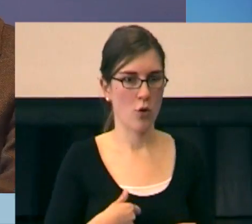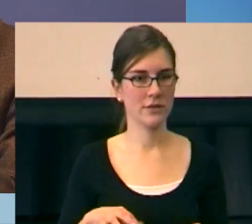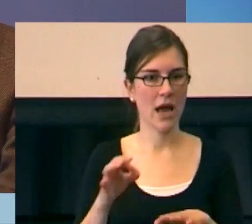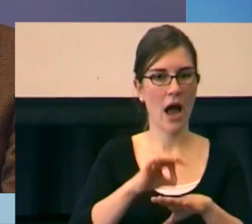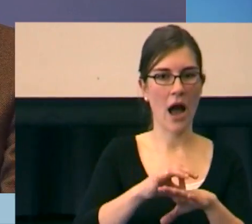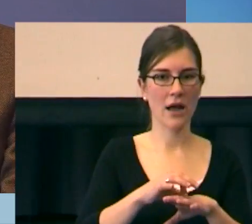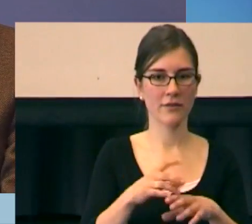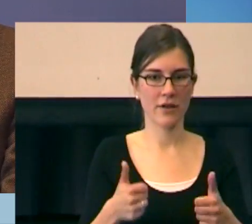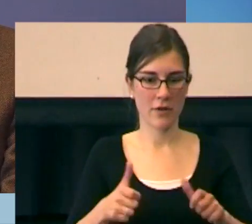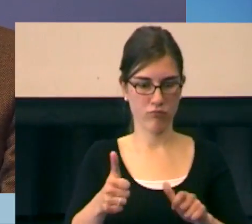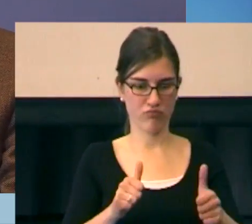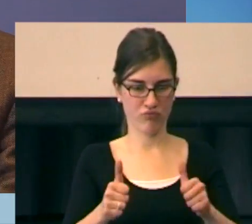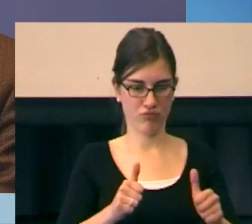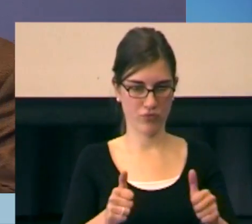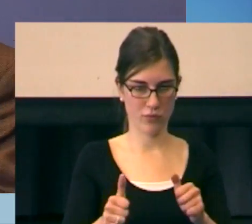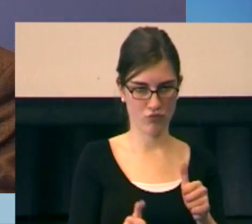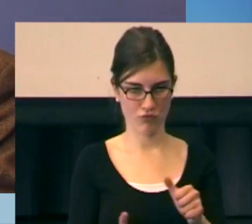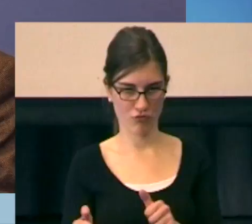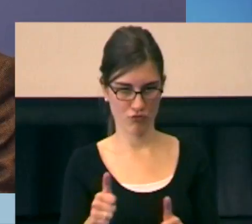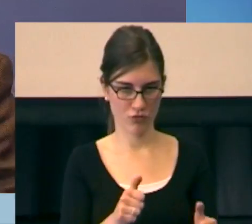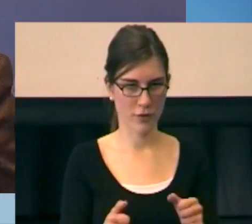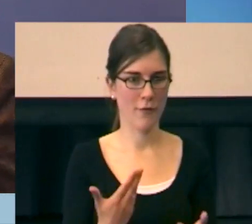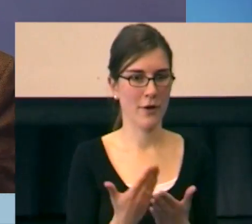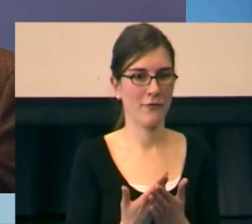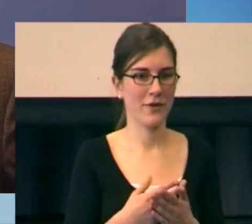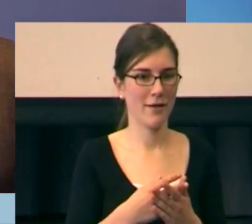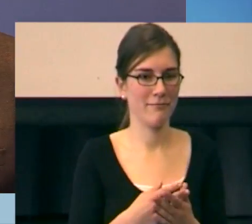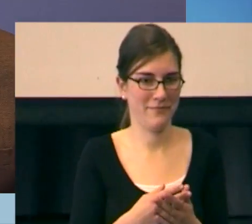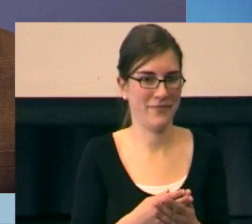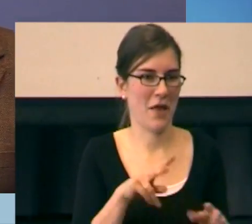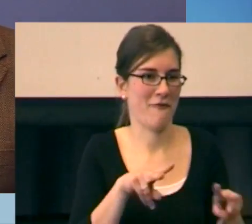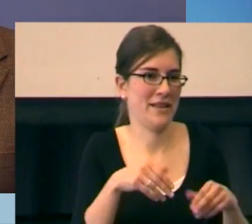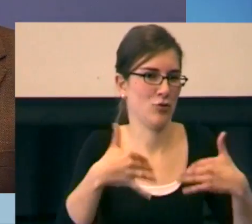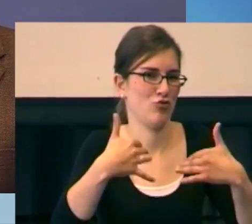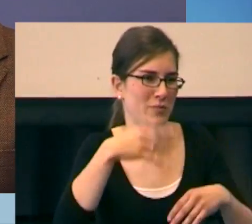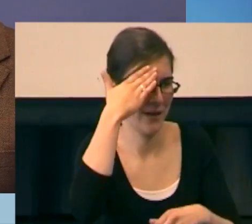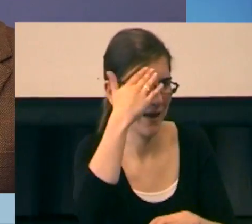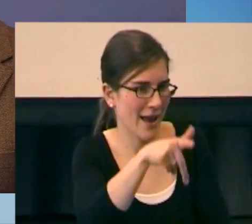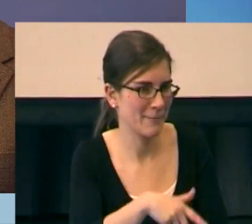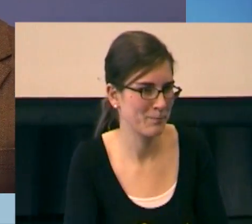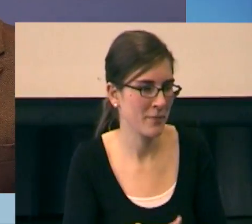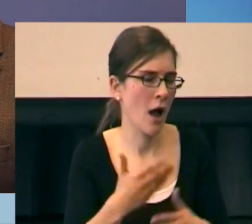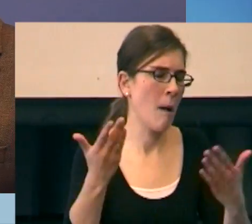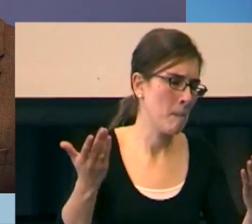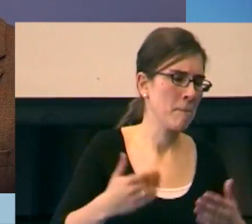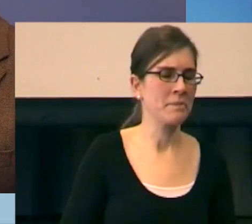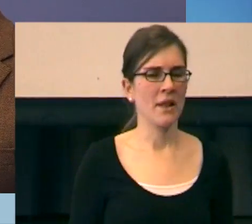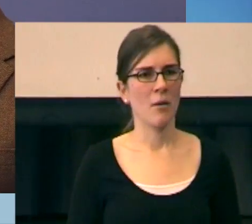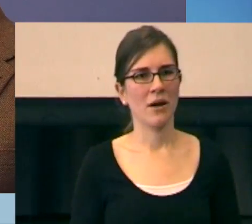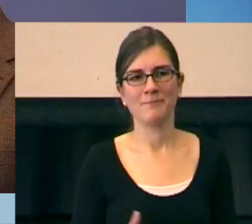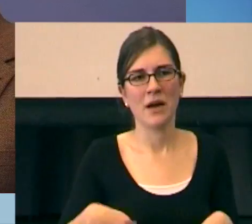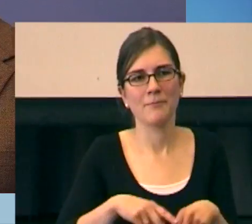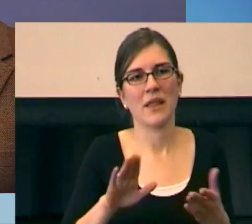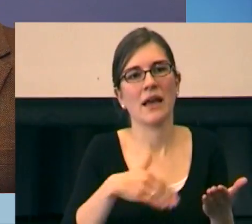Videokonsole, wie Sie das so von den Videospielen vielleicht kennen. Der Effekt, was dabei gemacht wird, ist immer das Gleiche.